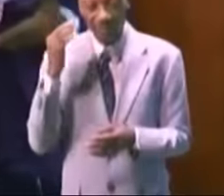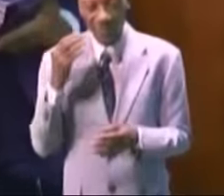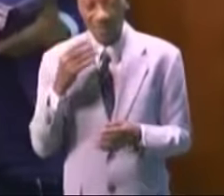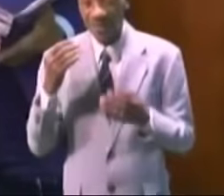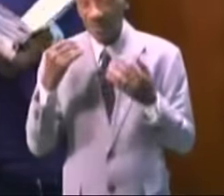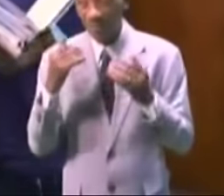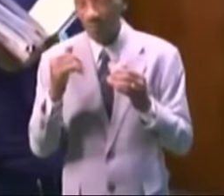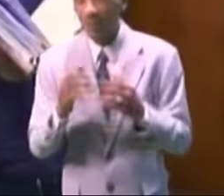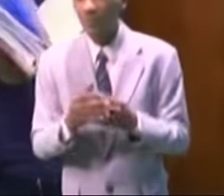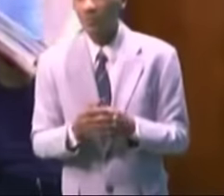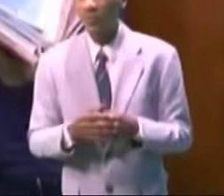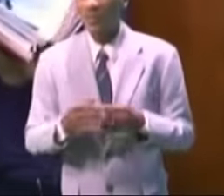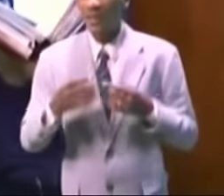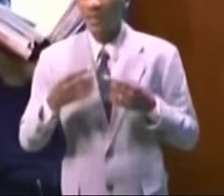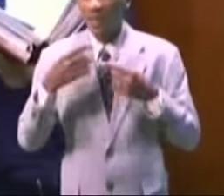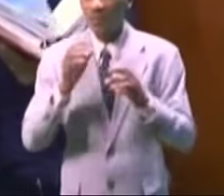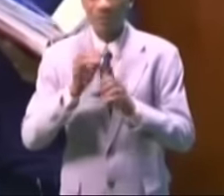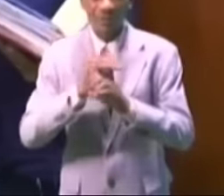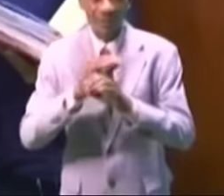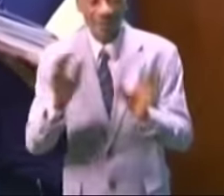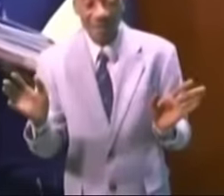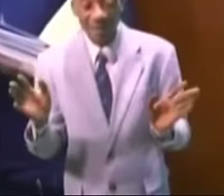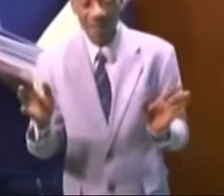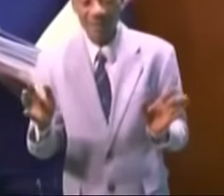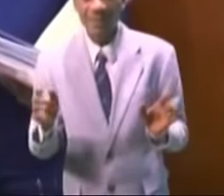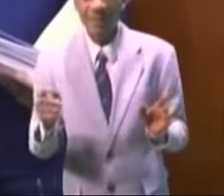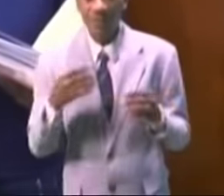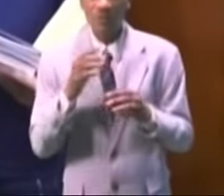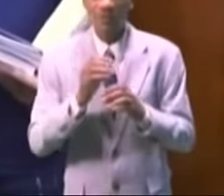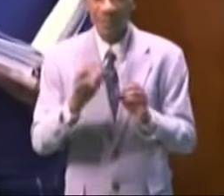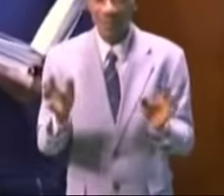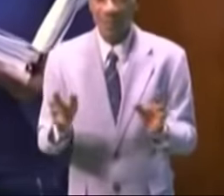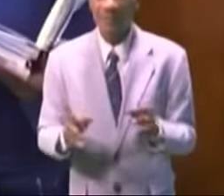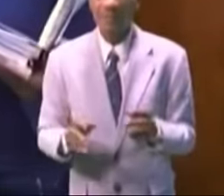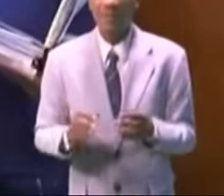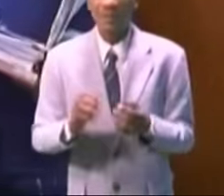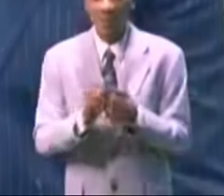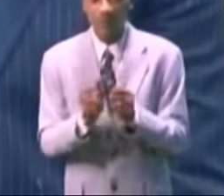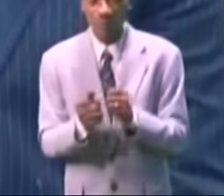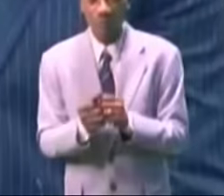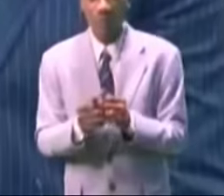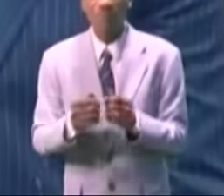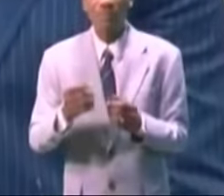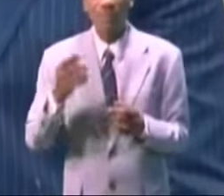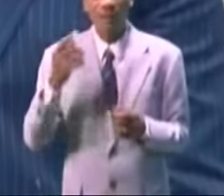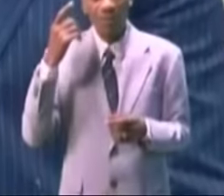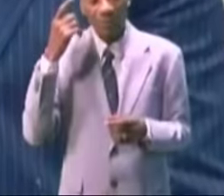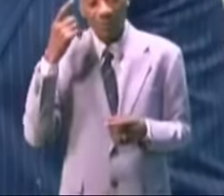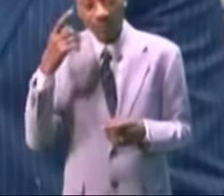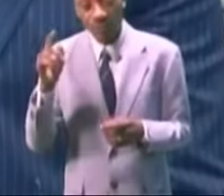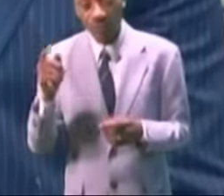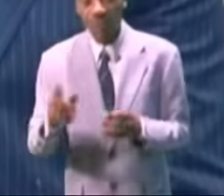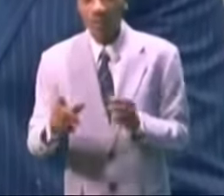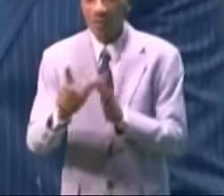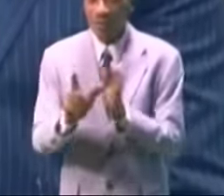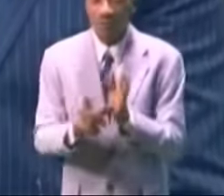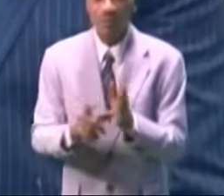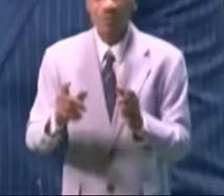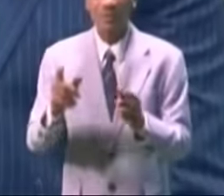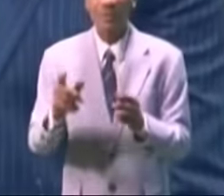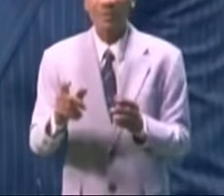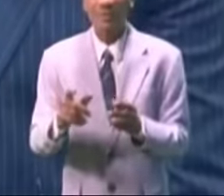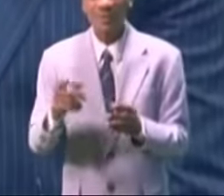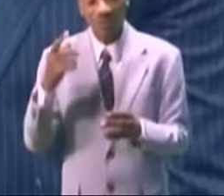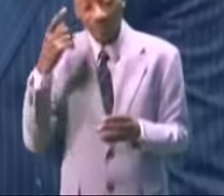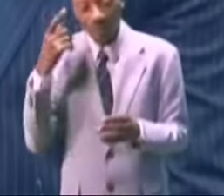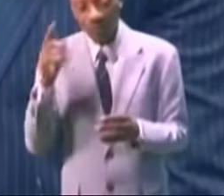le congrès de l'UNPC, parmi les dossiers qui ont traversé de législature. Nous avons répertorié ces différents dossiers et où